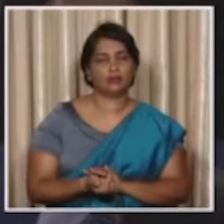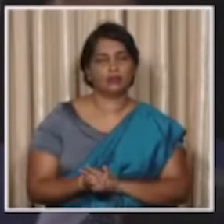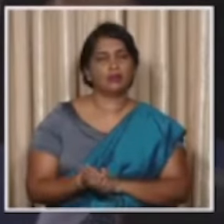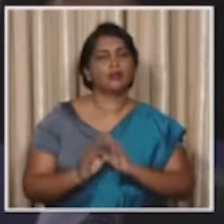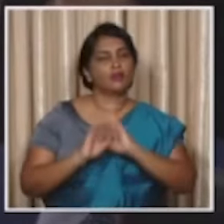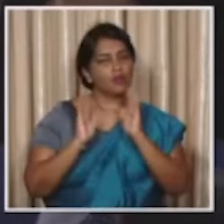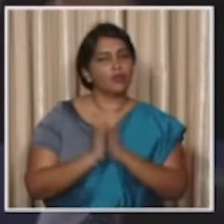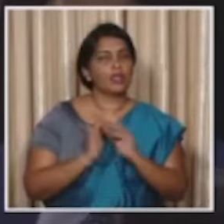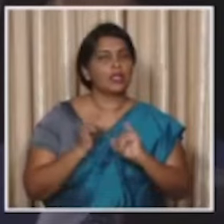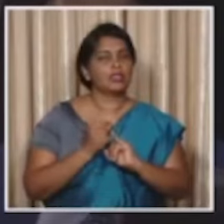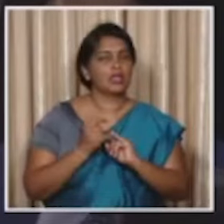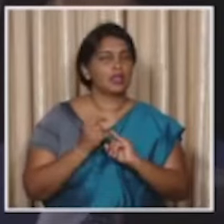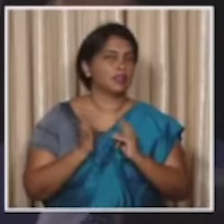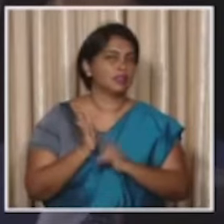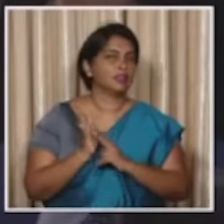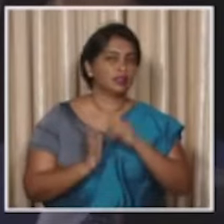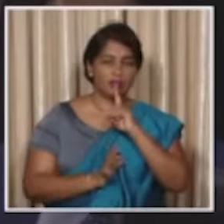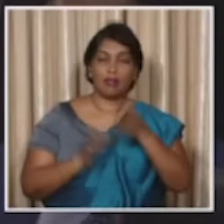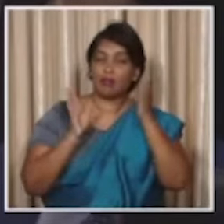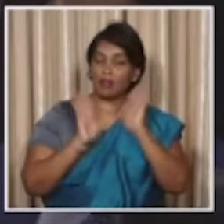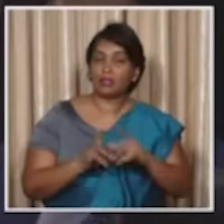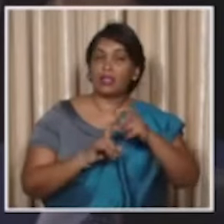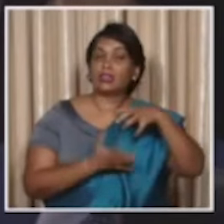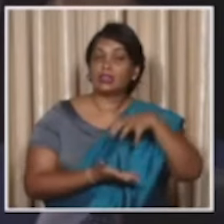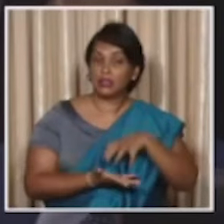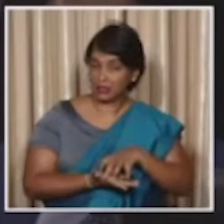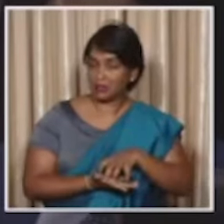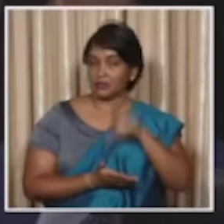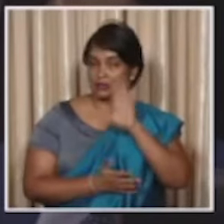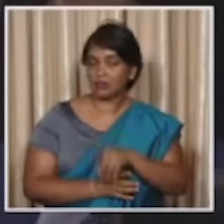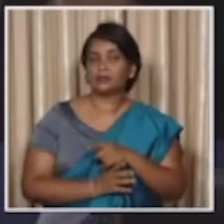මේව තමයි සරත් නිශාන්ත ඇමතිතුමාට කිව්වා. අන්තිමට කිව්වා ඒ දිස්ත්‍රික්කයේ ඉන්න